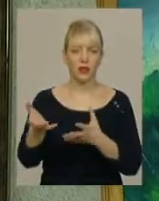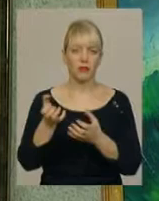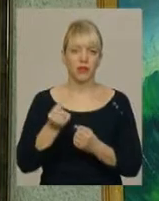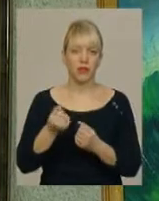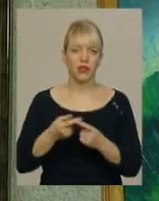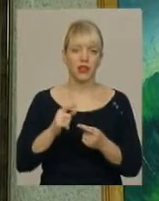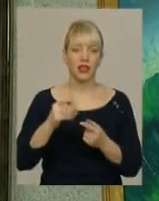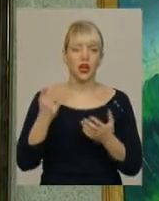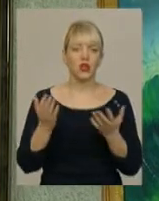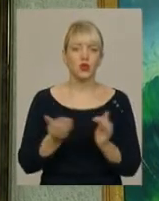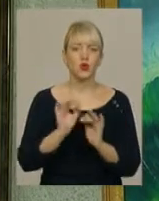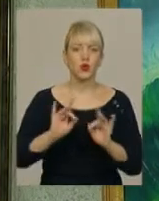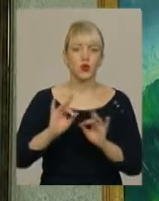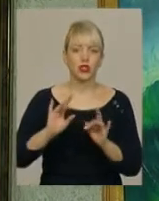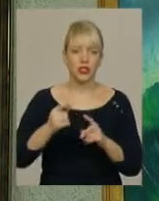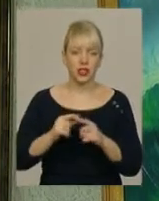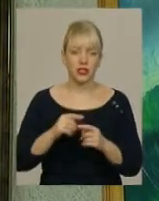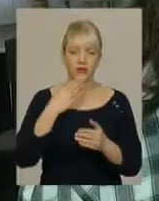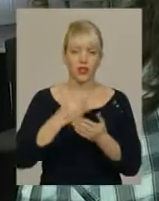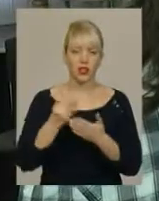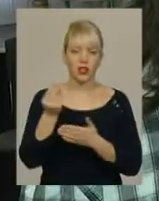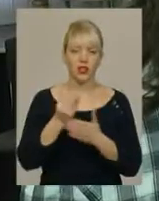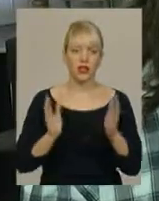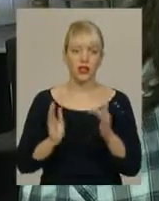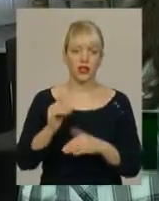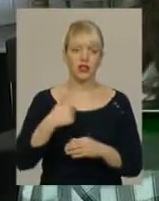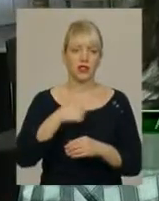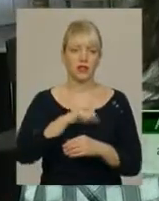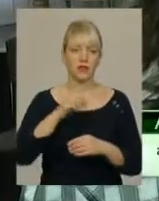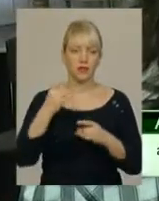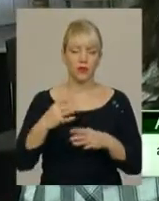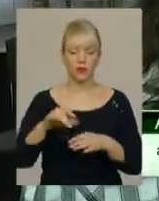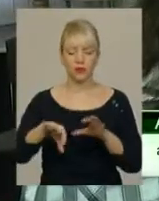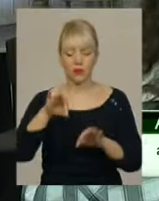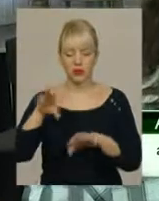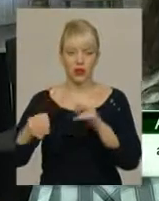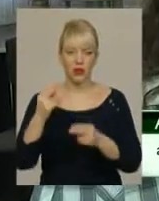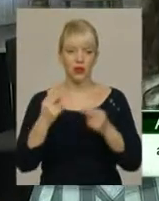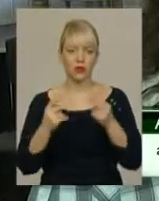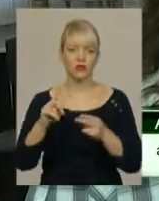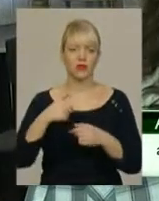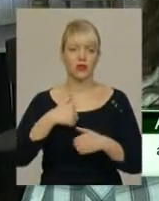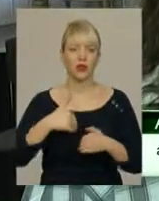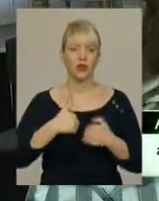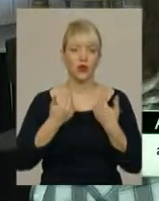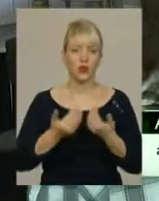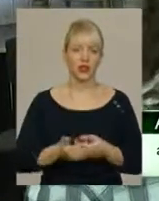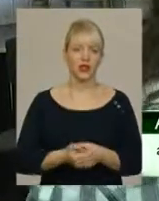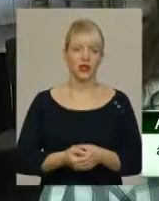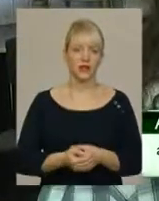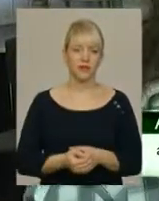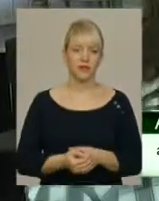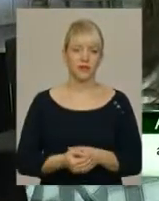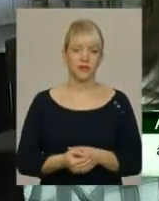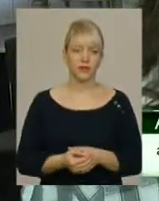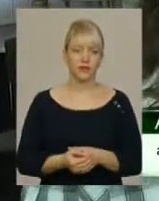своїх картин і надає їм власного бачення. Я просто підбираю кольори, які от мені хочеться. Ну, не те, щоб там